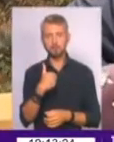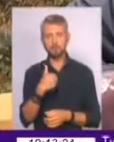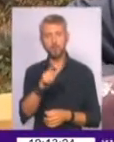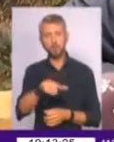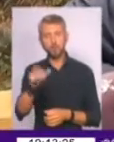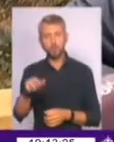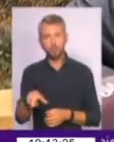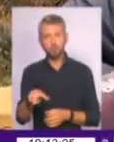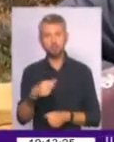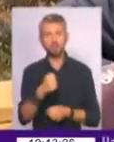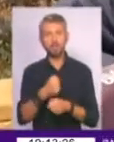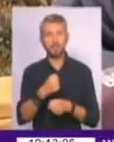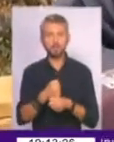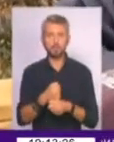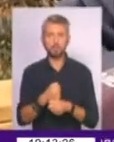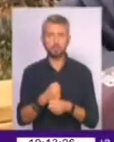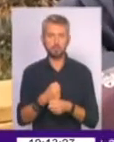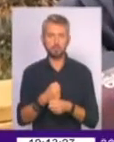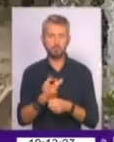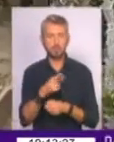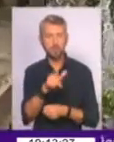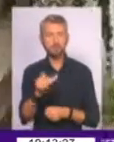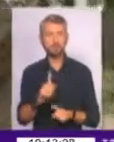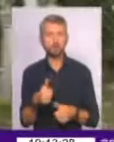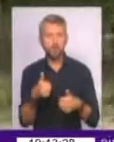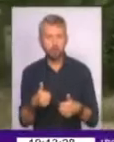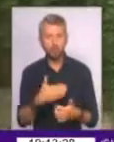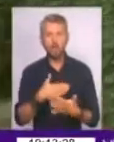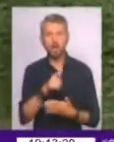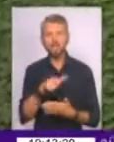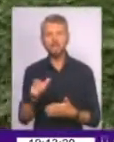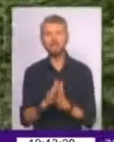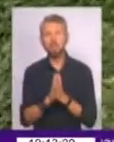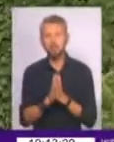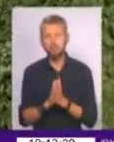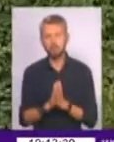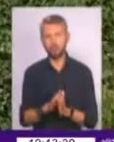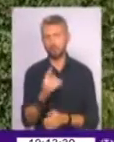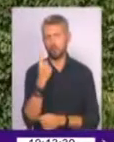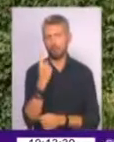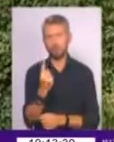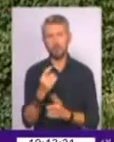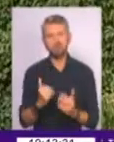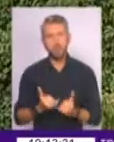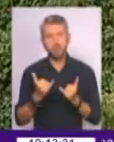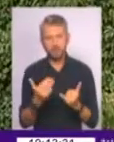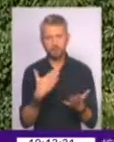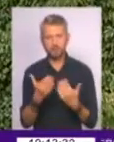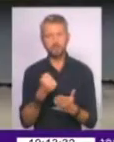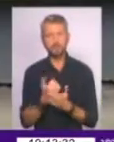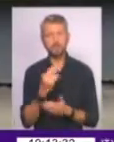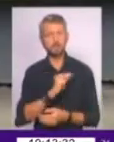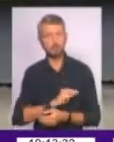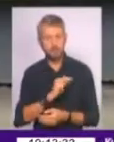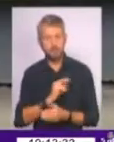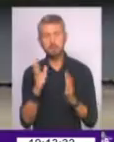люди роблять для, ну, людей щось хороше. Активісти містян просять лише про одне – шанобливо ставитись до їхньої праці та берегти